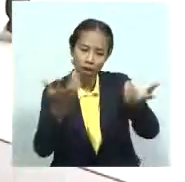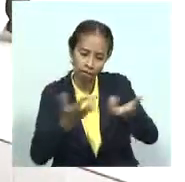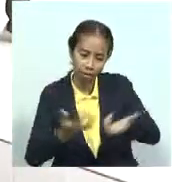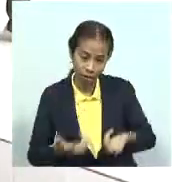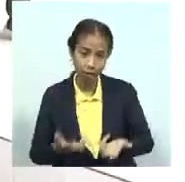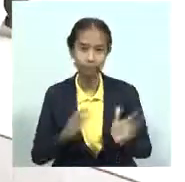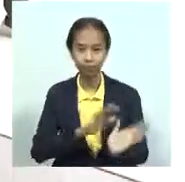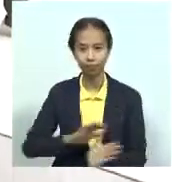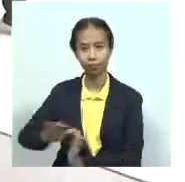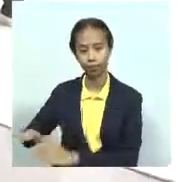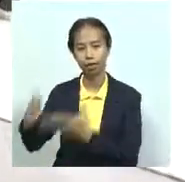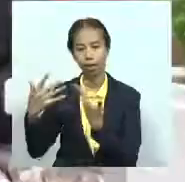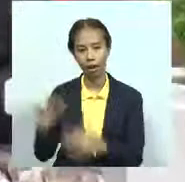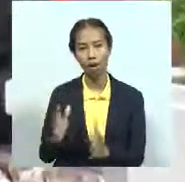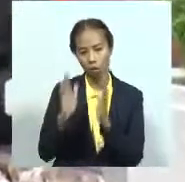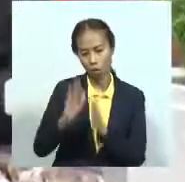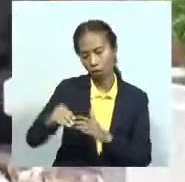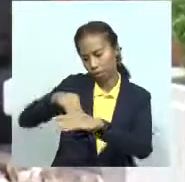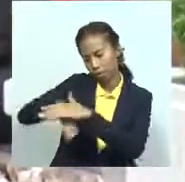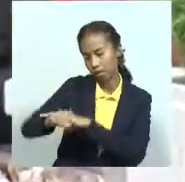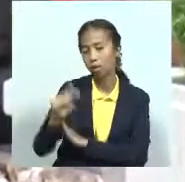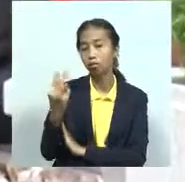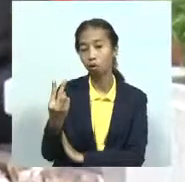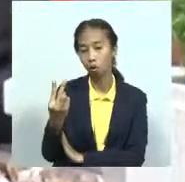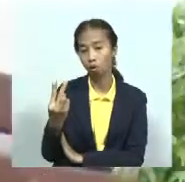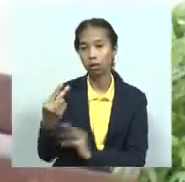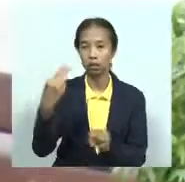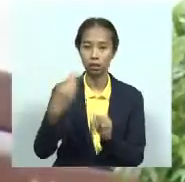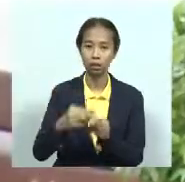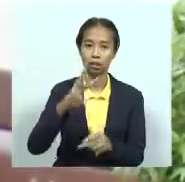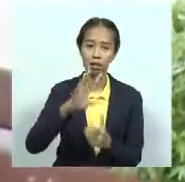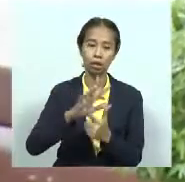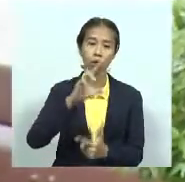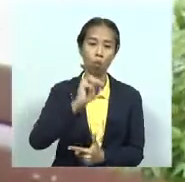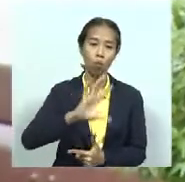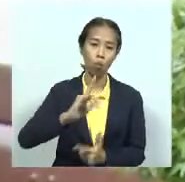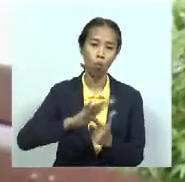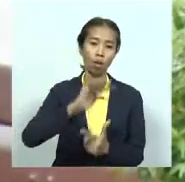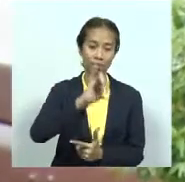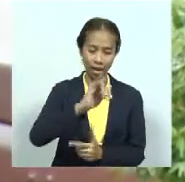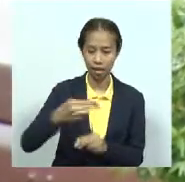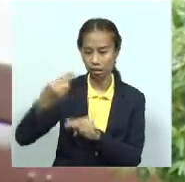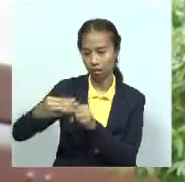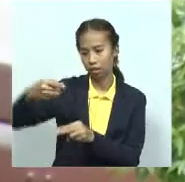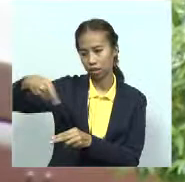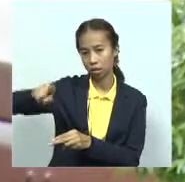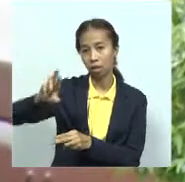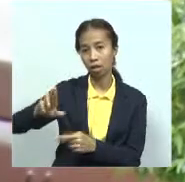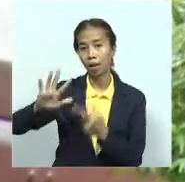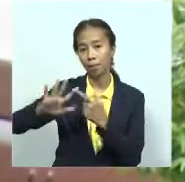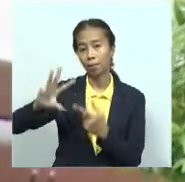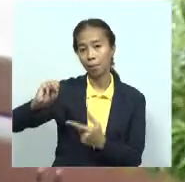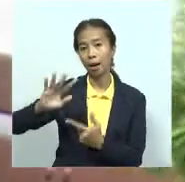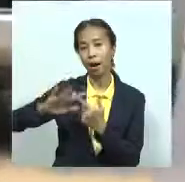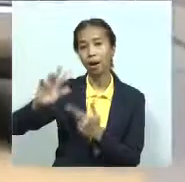ส่วนผู้ต้องหาที่ยังหลบหนีอีก2คนนะคะก็คือนายวันชัยเข็มมงคลและนายประมุขวิเชียรดิโลกุลหัวห